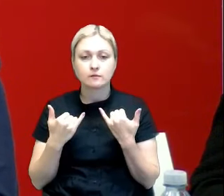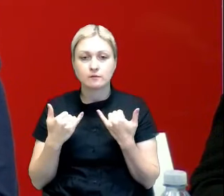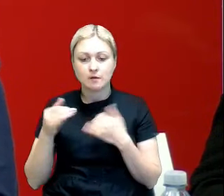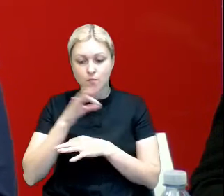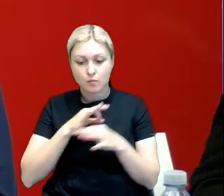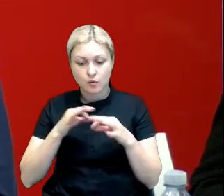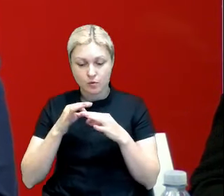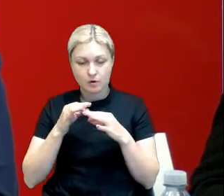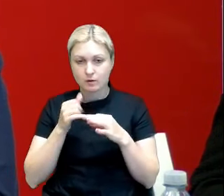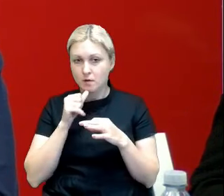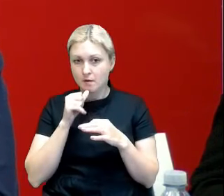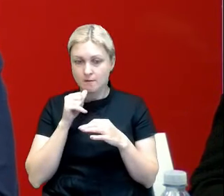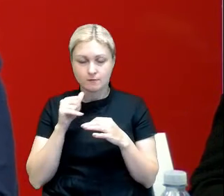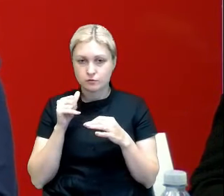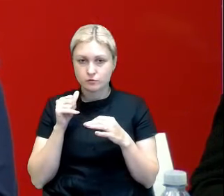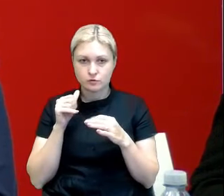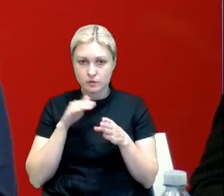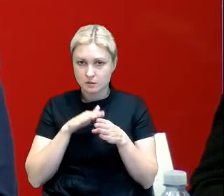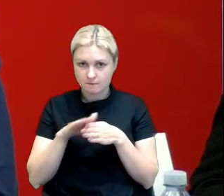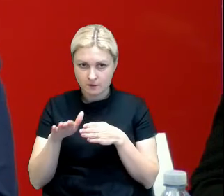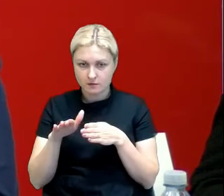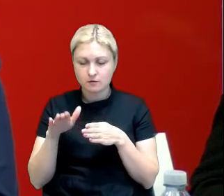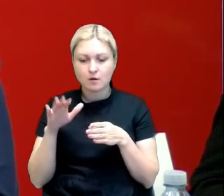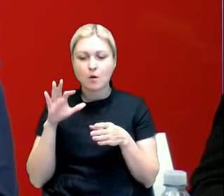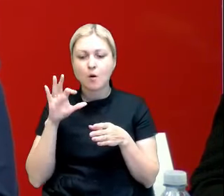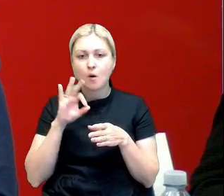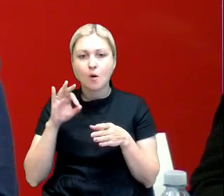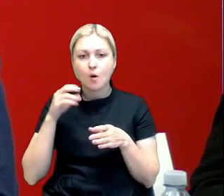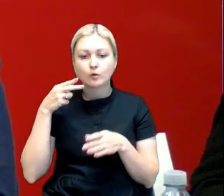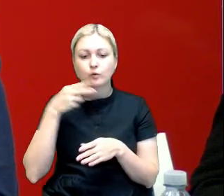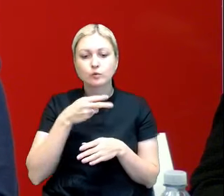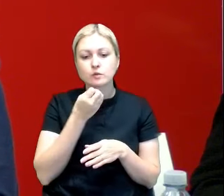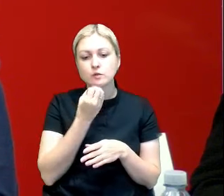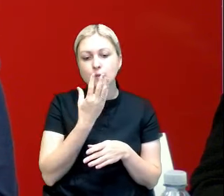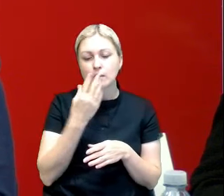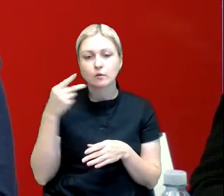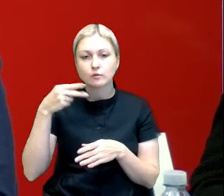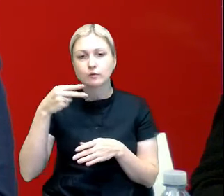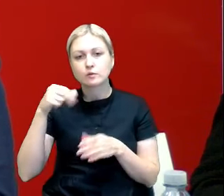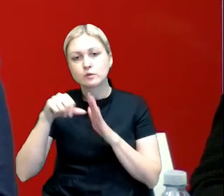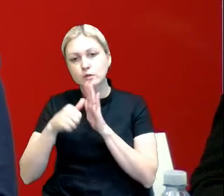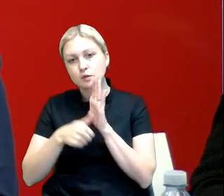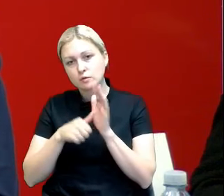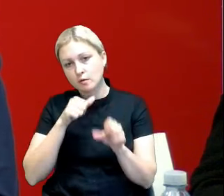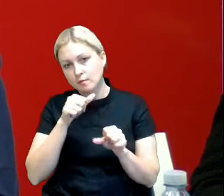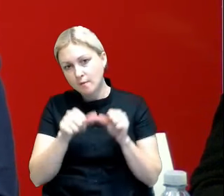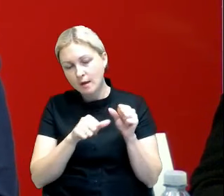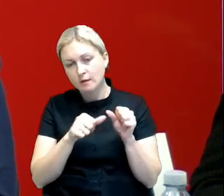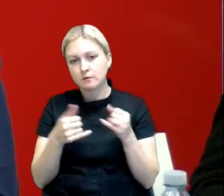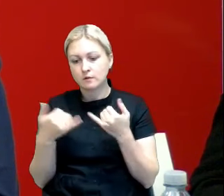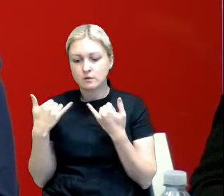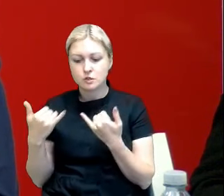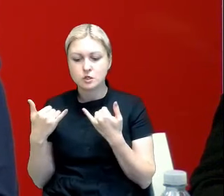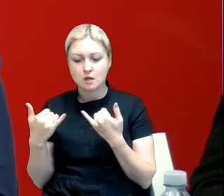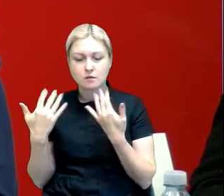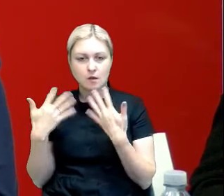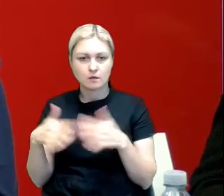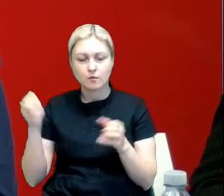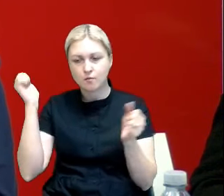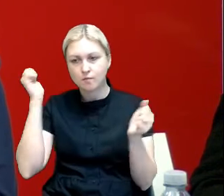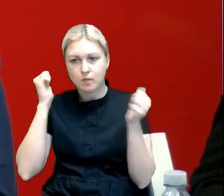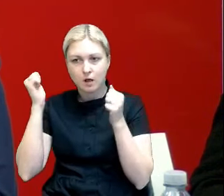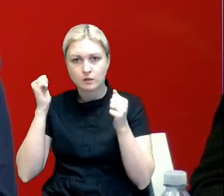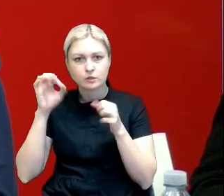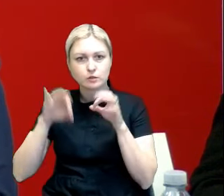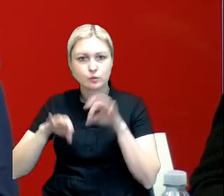pasidarę kalbant apie 15 metus 16 metus mes šiandieną neturėtumėm besiblaškančio sunkio transporto